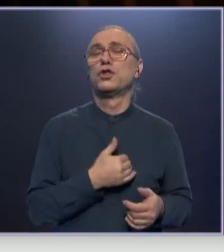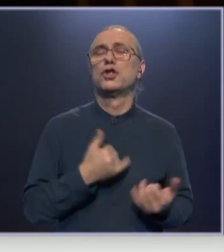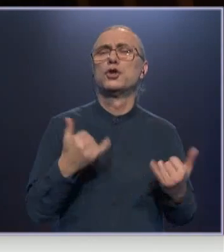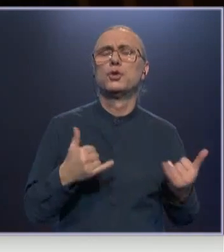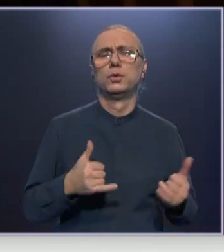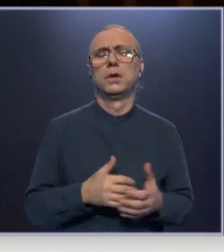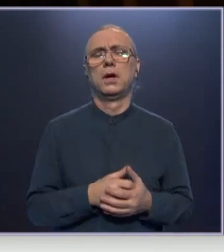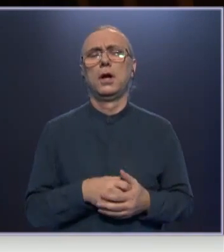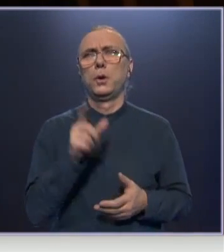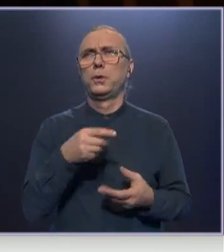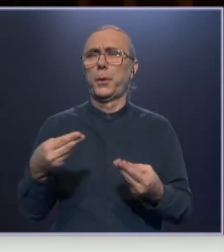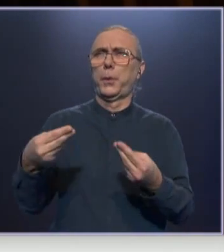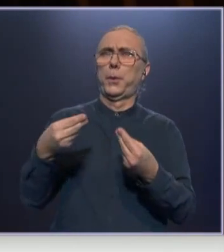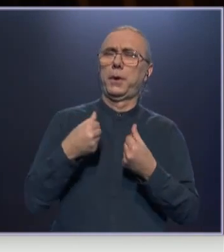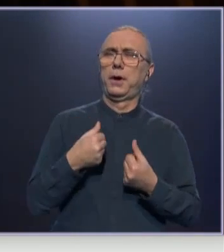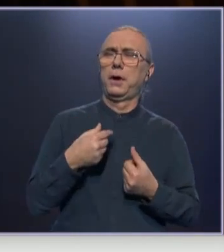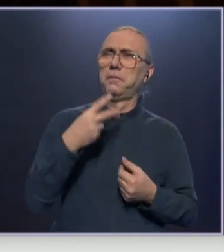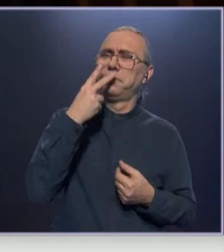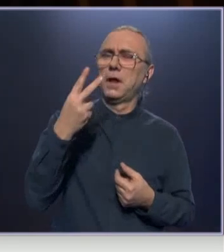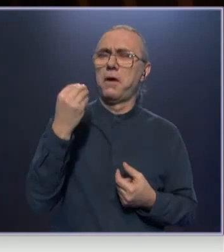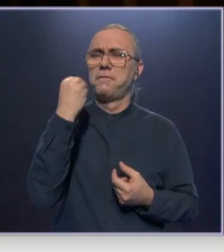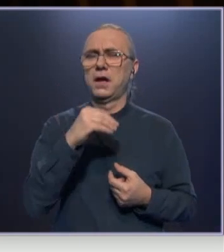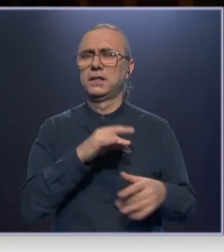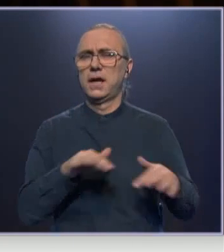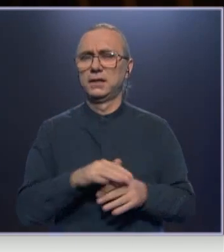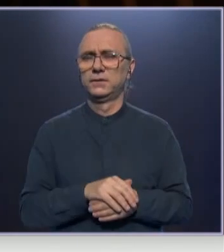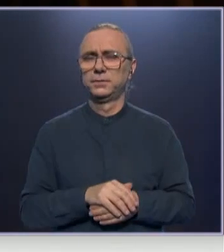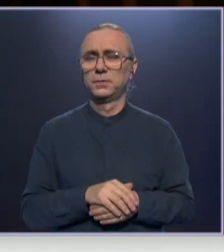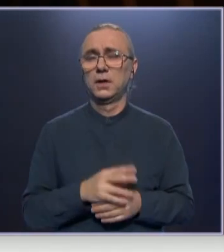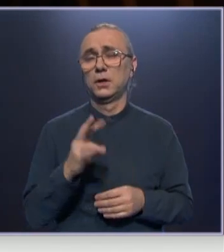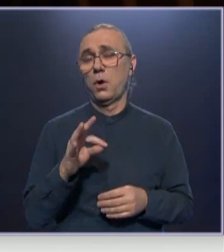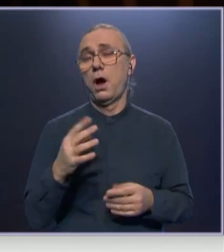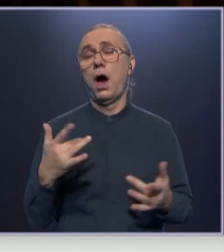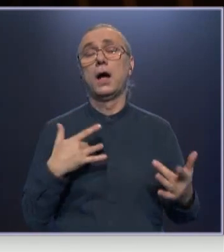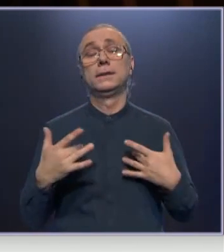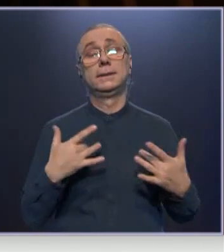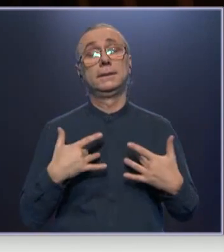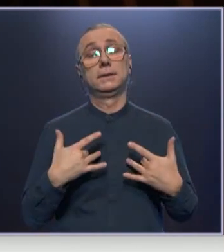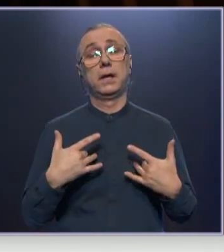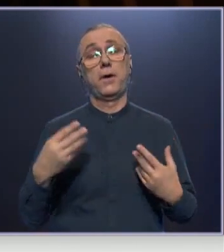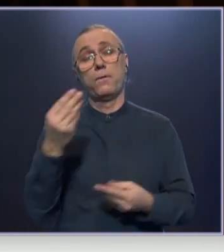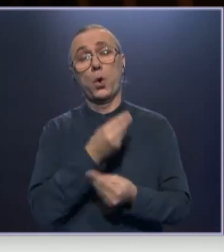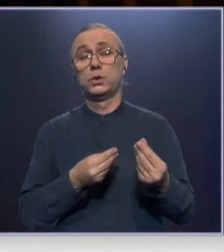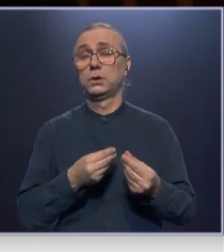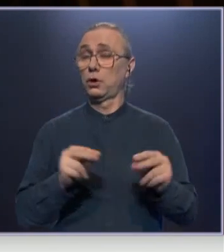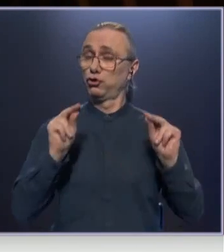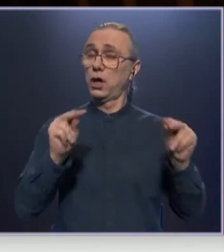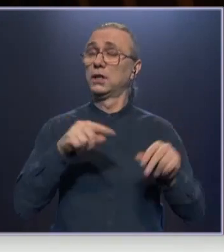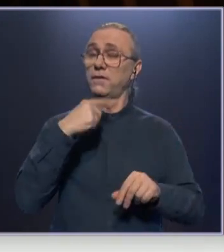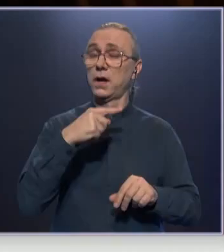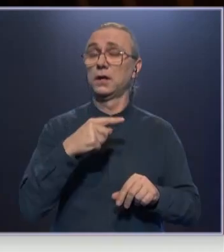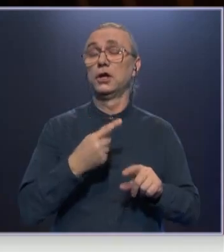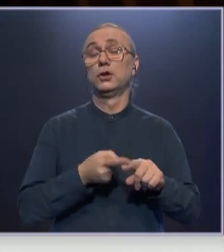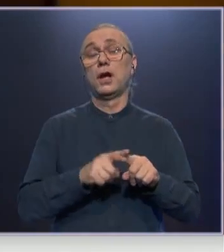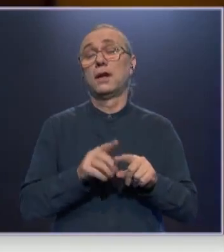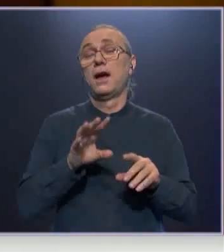эффектные действия. Но обычно артисты, демонстрирующие фокусы, честно говорят, что у них это всего